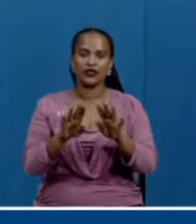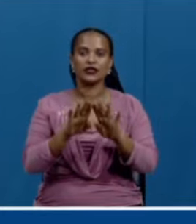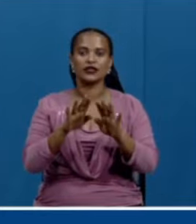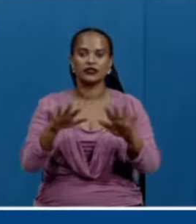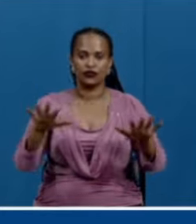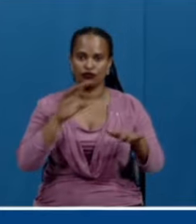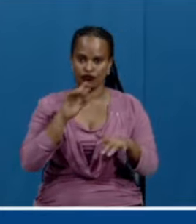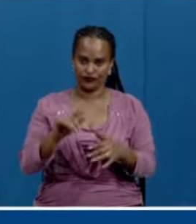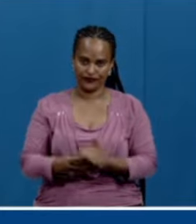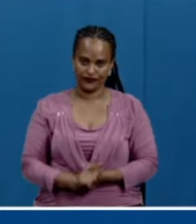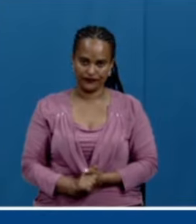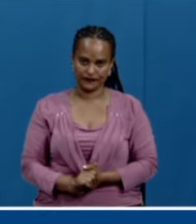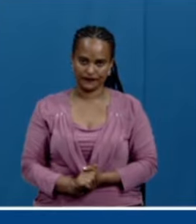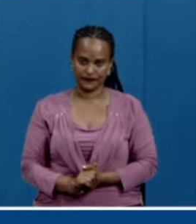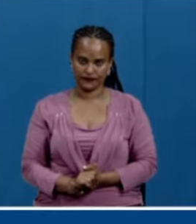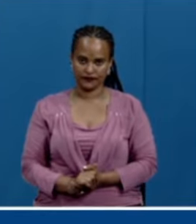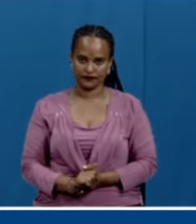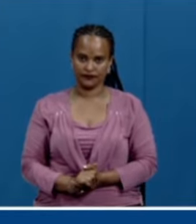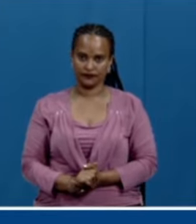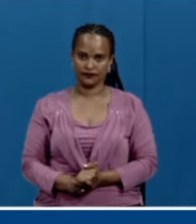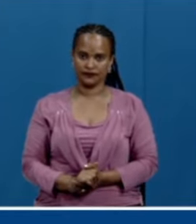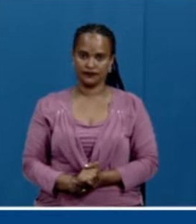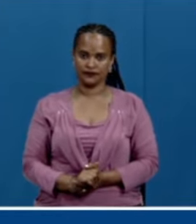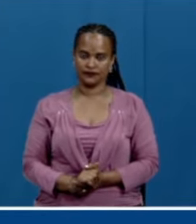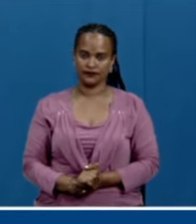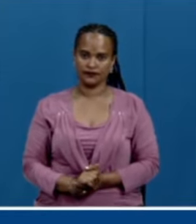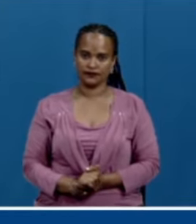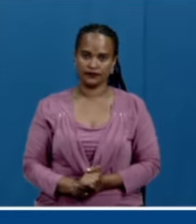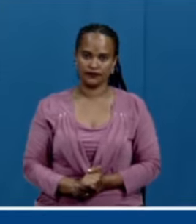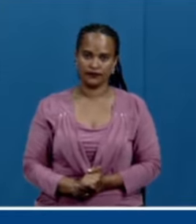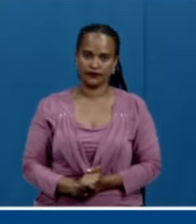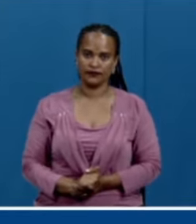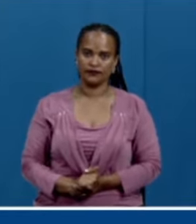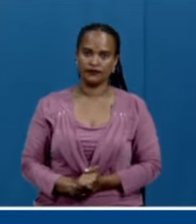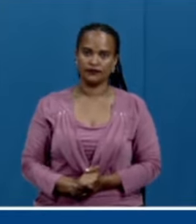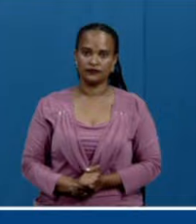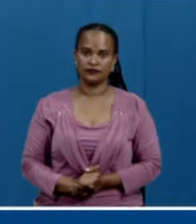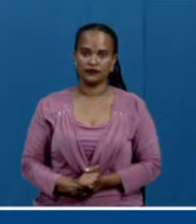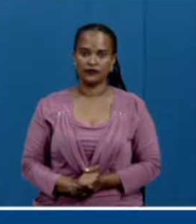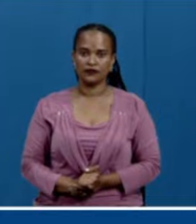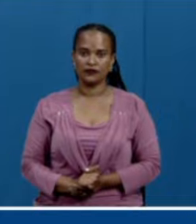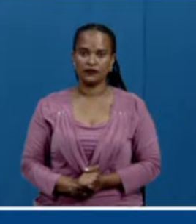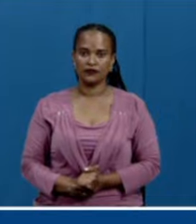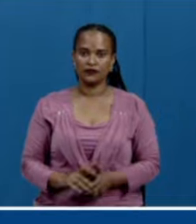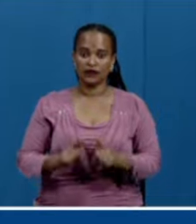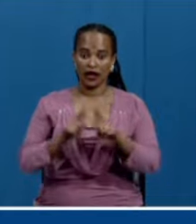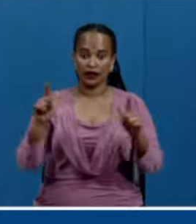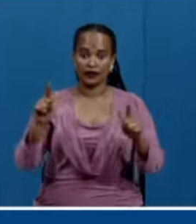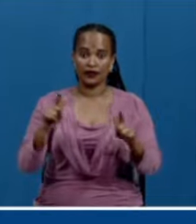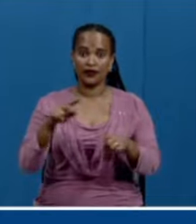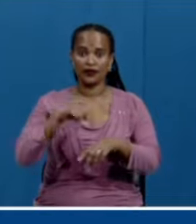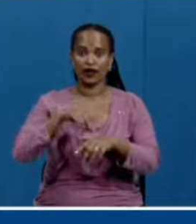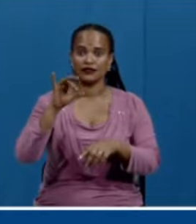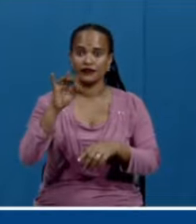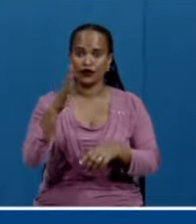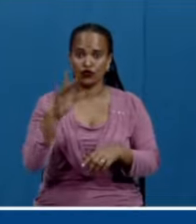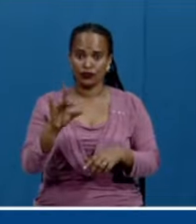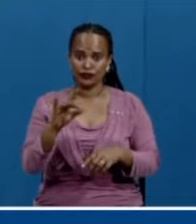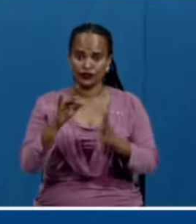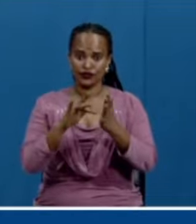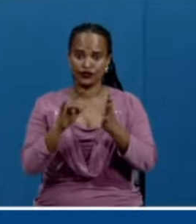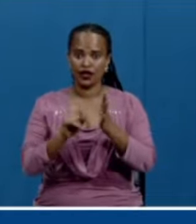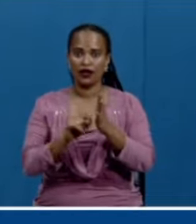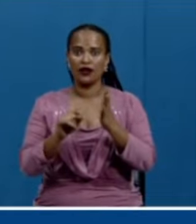እዮም። European calendar 2025 we will then go for more rural coverage. እቲ ዓብዩ ውራይ ትካል ሳፋሪኮም ዲጂታል